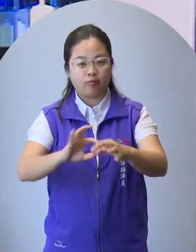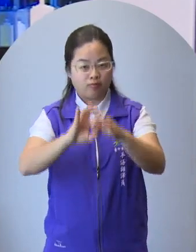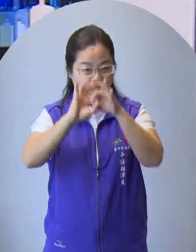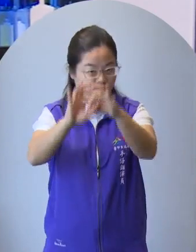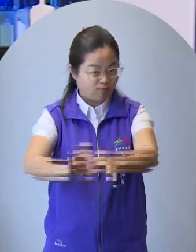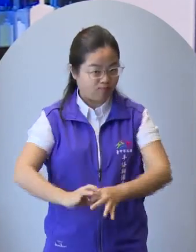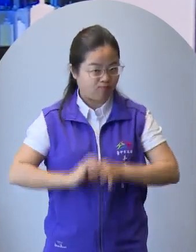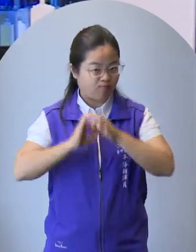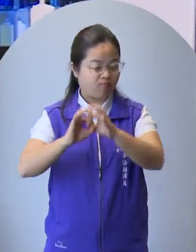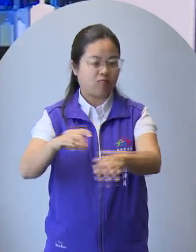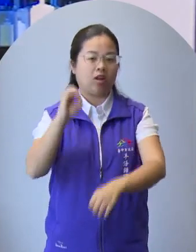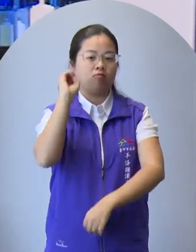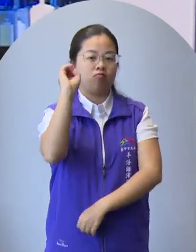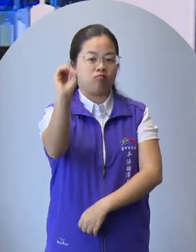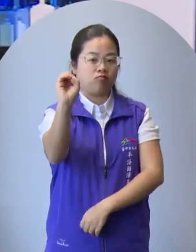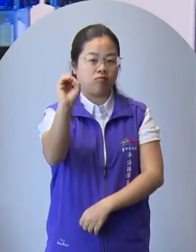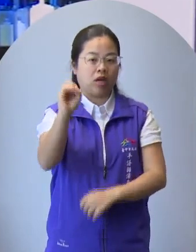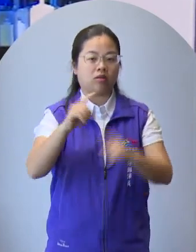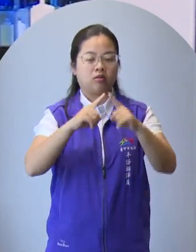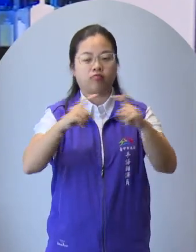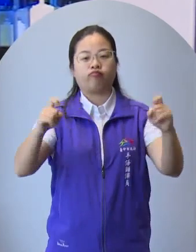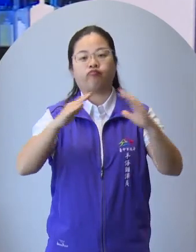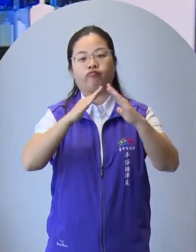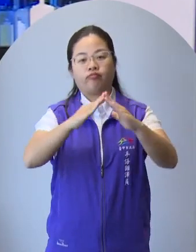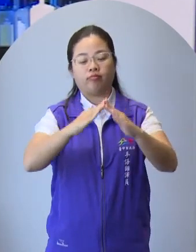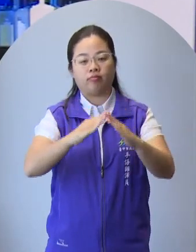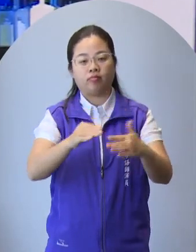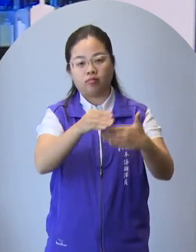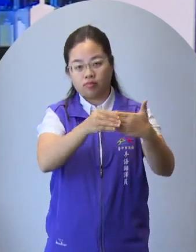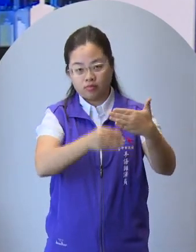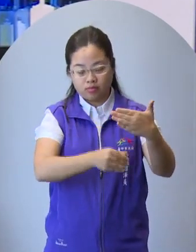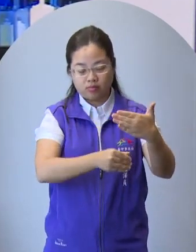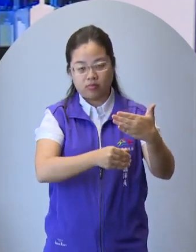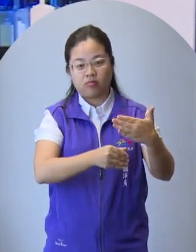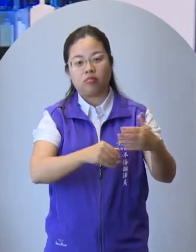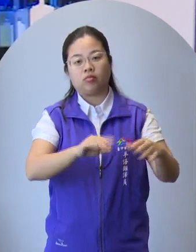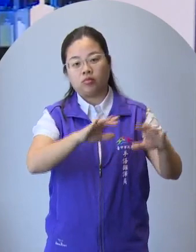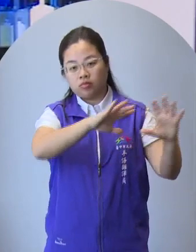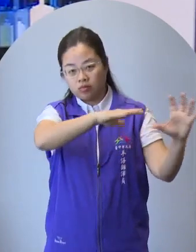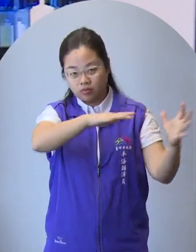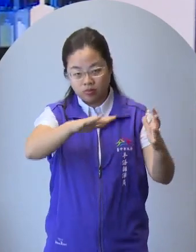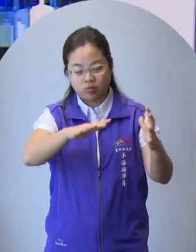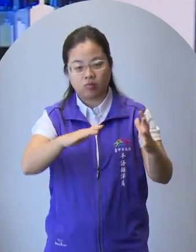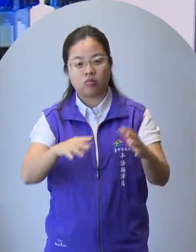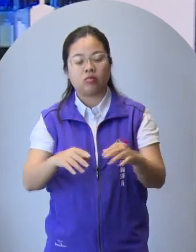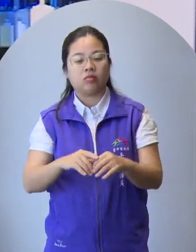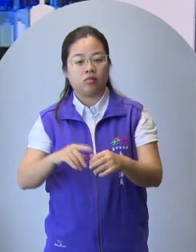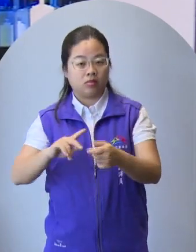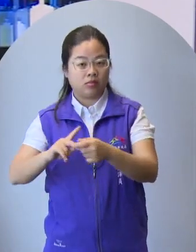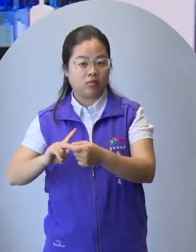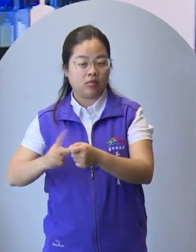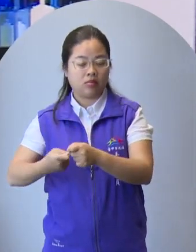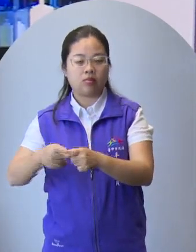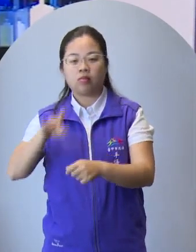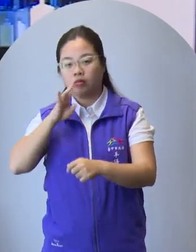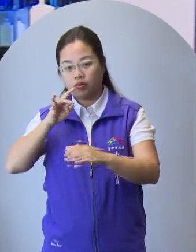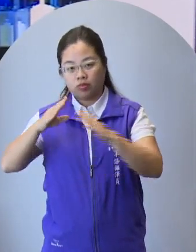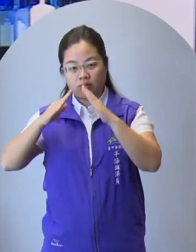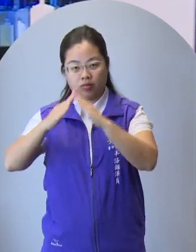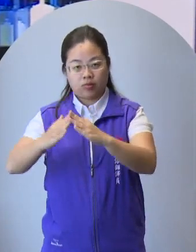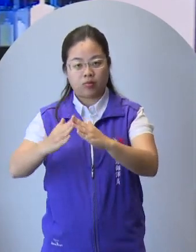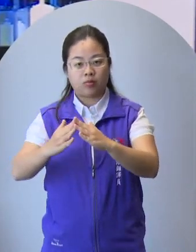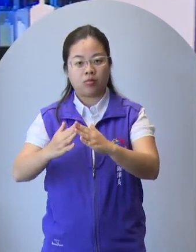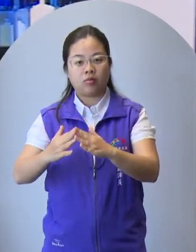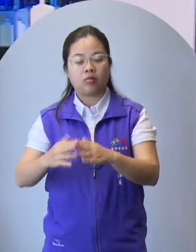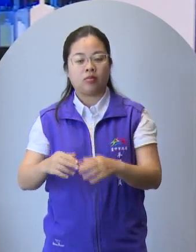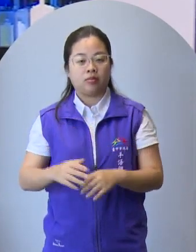是跟全球的气候变迁的一个规定。以及我们国家发展的方向，以及本市哈那